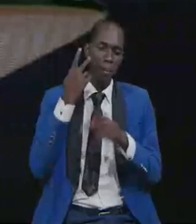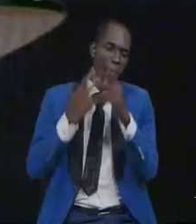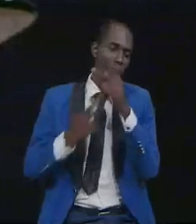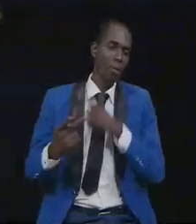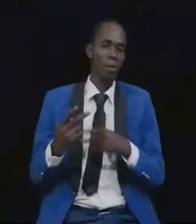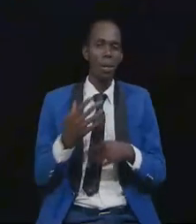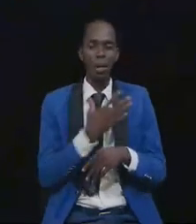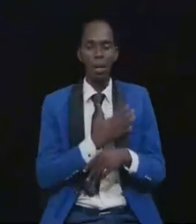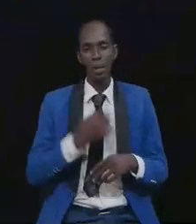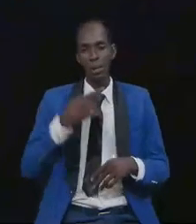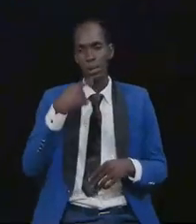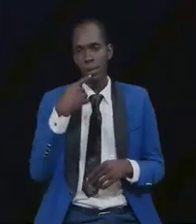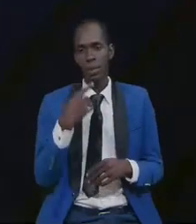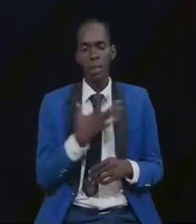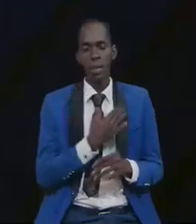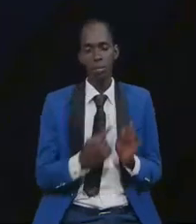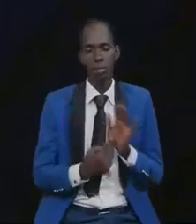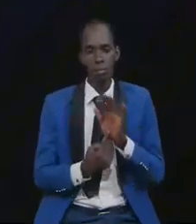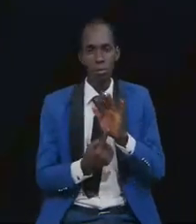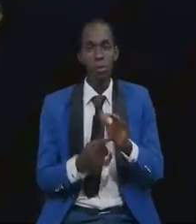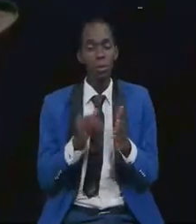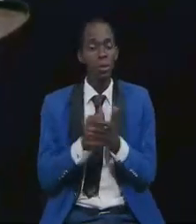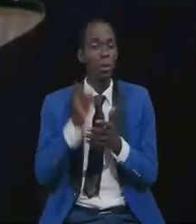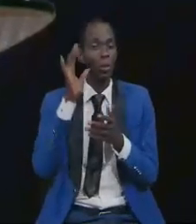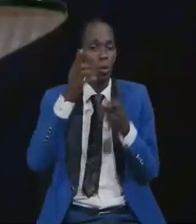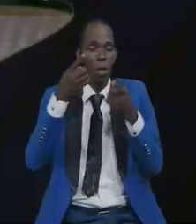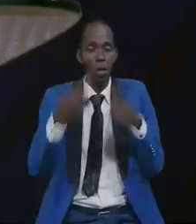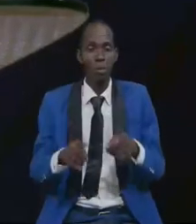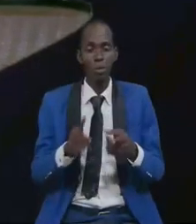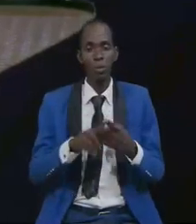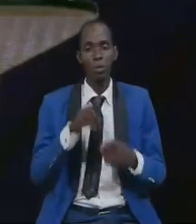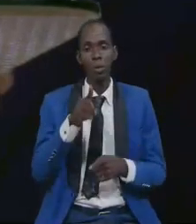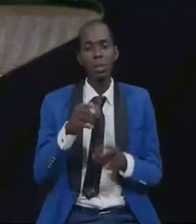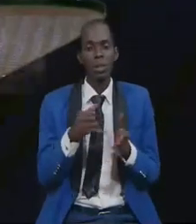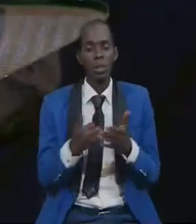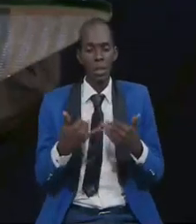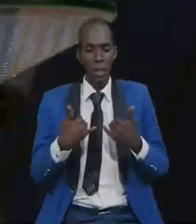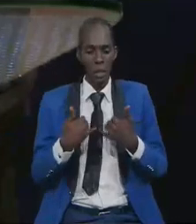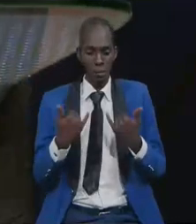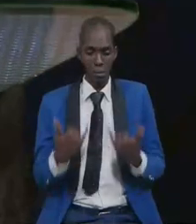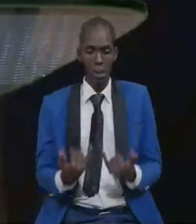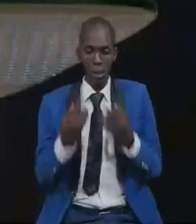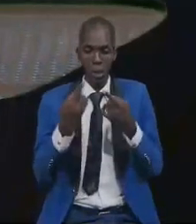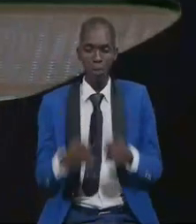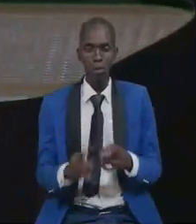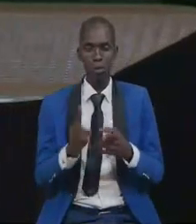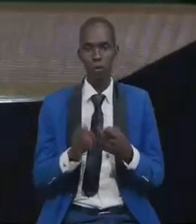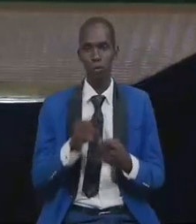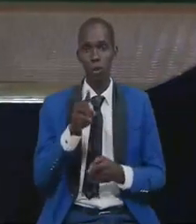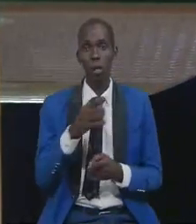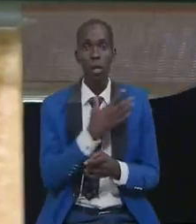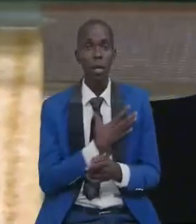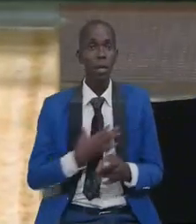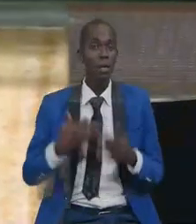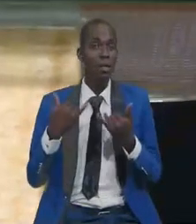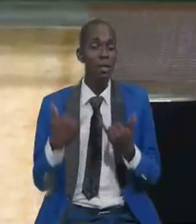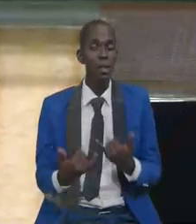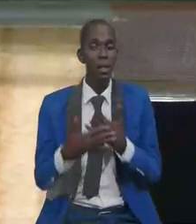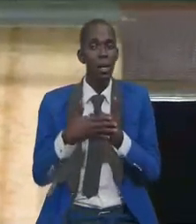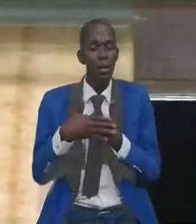révélé, qui devait arriver, tout lui était arrivé, et c'est maintenant, il a appris sa leçon, après qu'il s'est